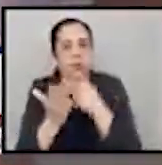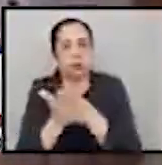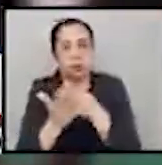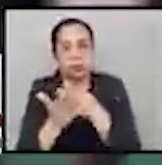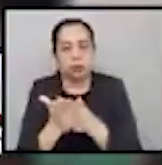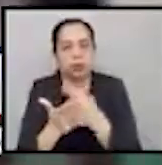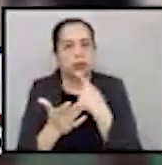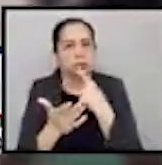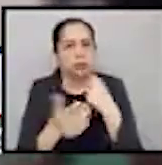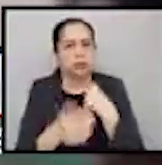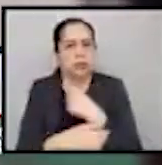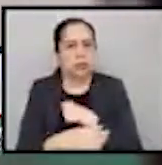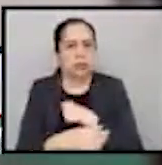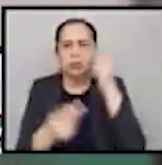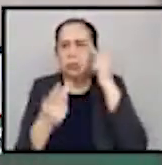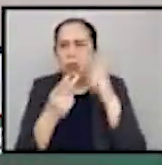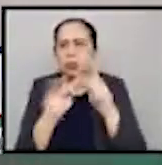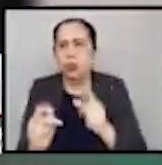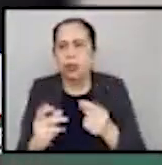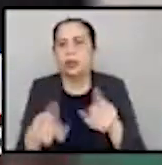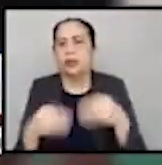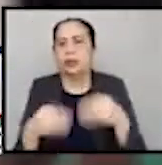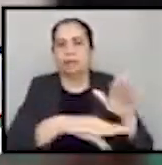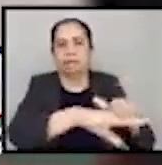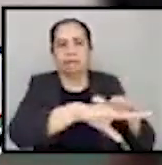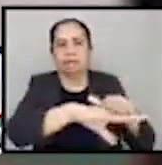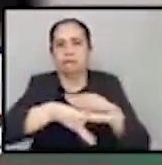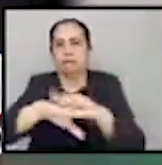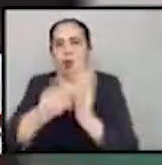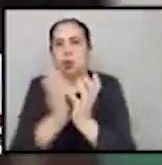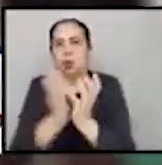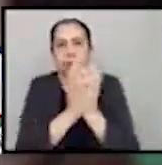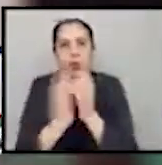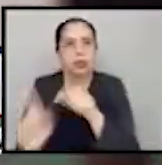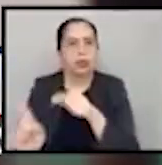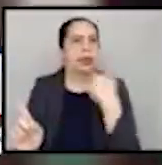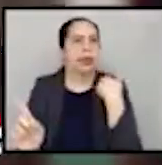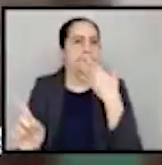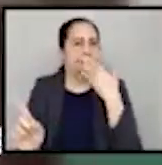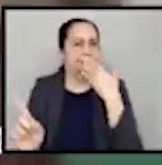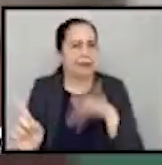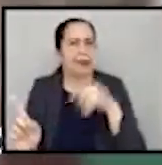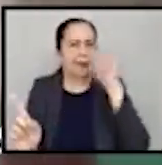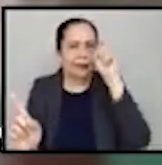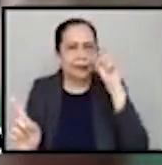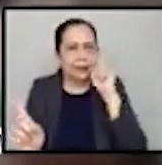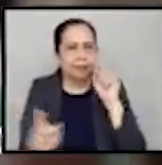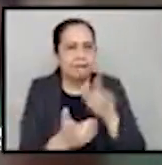senador na layunin nito na bigyan ng babala ang komunidad laban sa mga sexual predator.